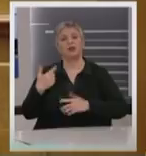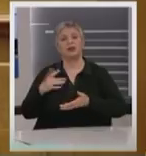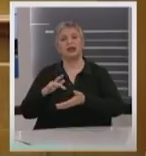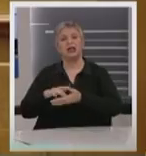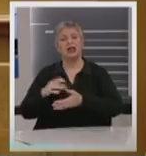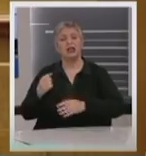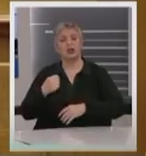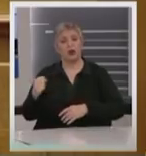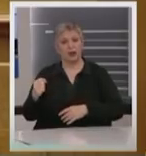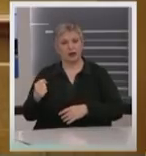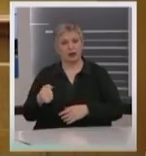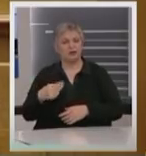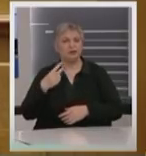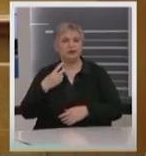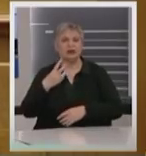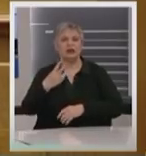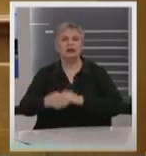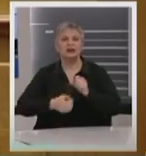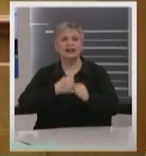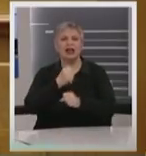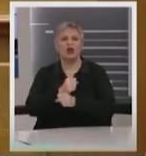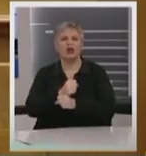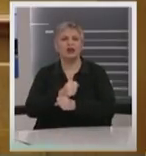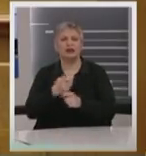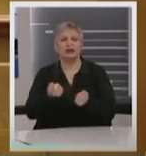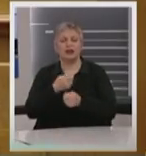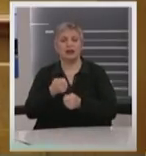3 χρόνια. Επιβάλλατε 27 νέους φόρους.